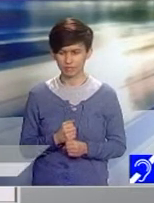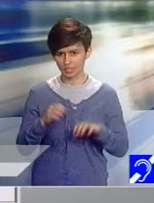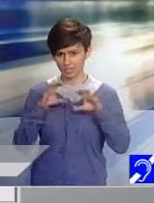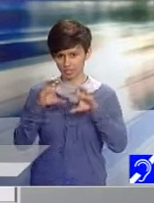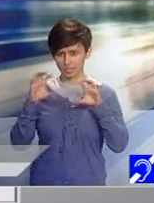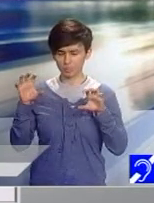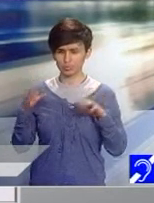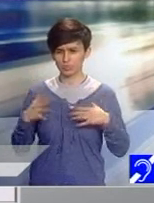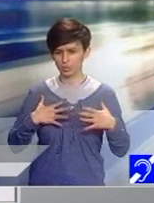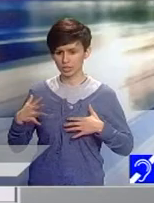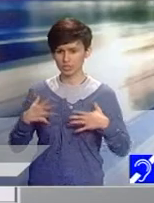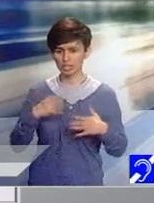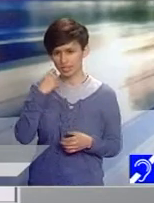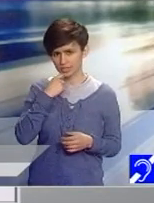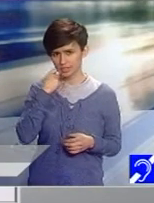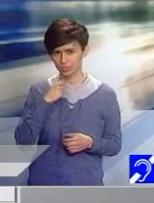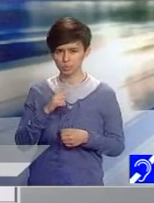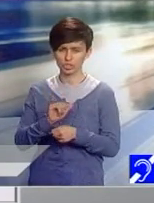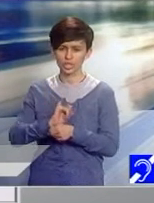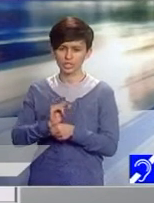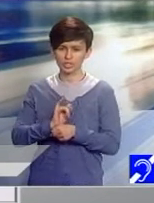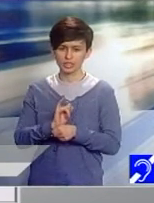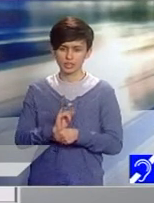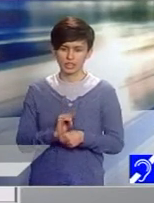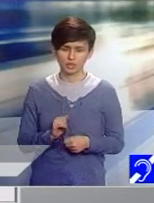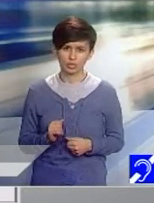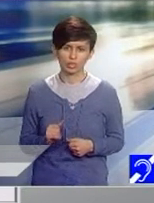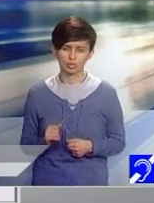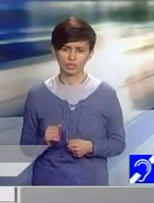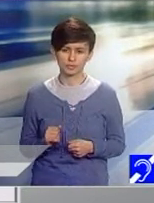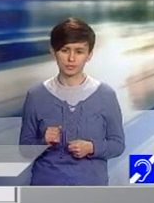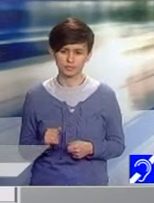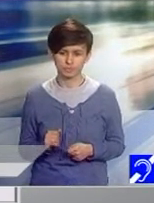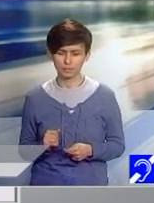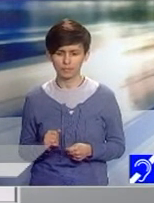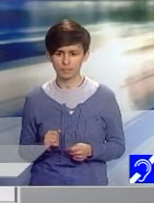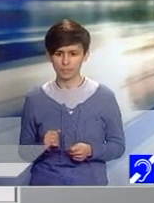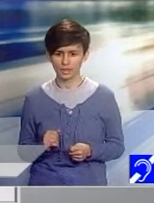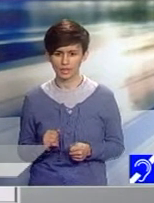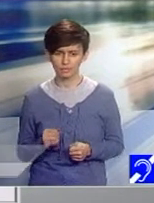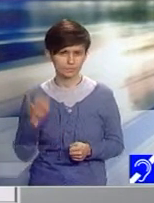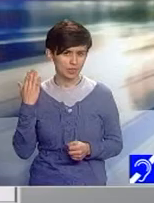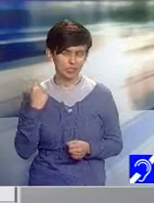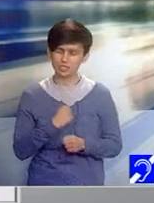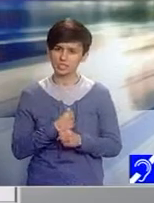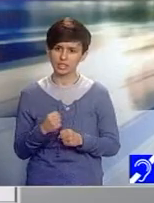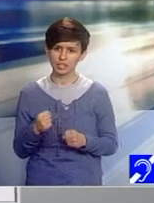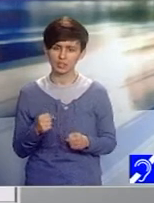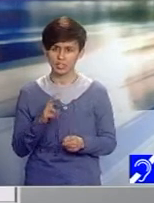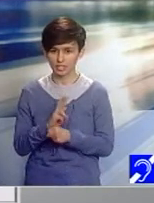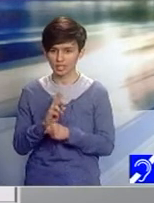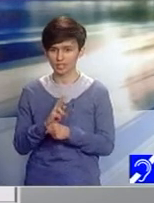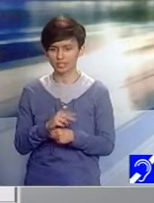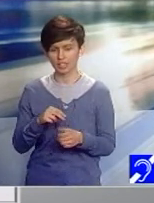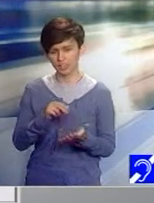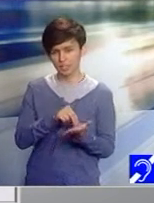Muzeul de Artă din Cluj, domnul director Năstasă Covaci, în frunte cu domnul director Năstasă Covaci, au fost foarte receptivi la propunerea